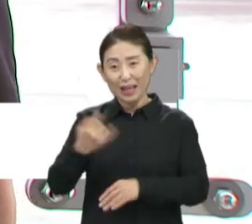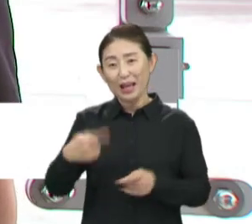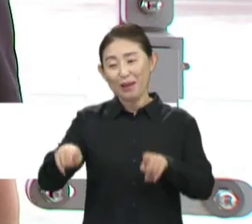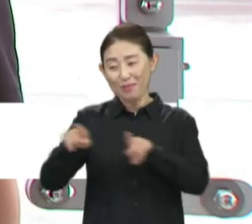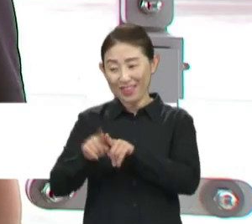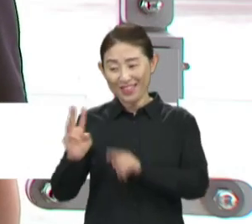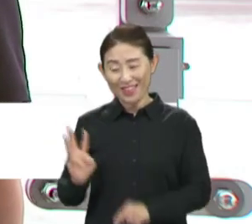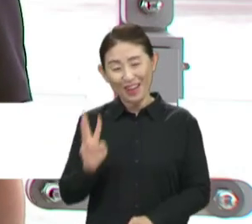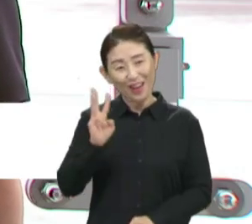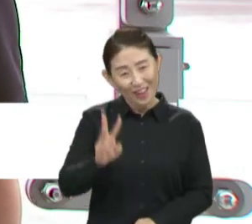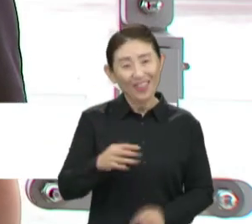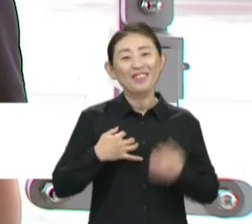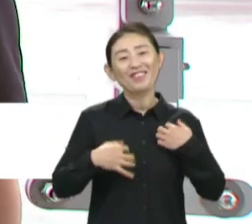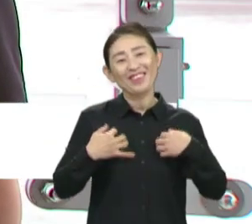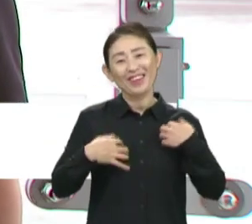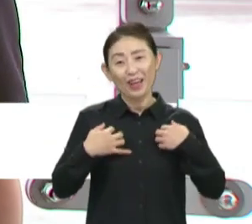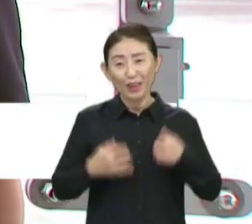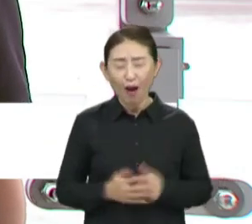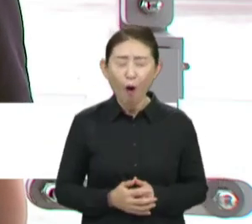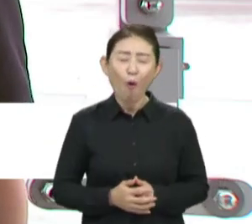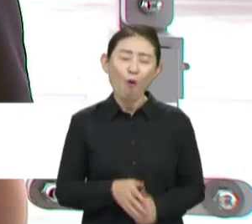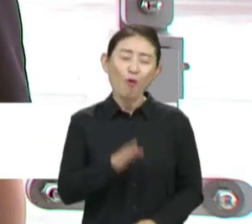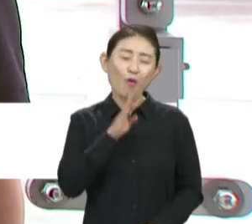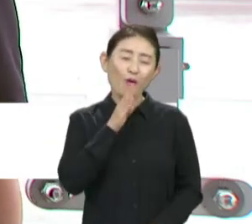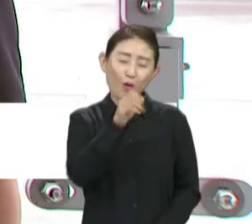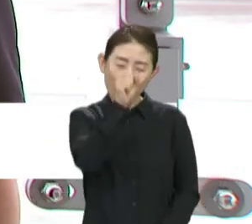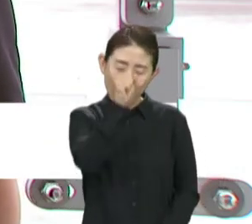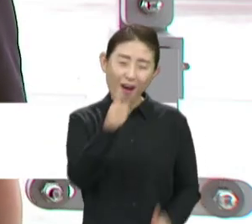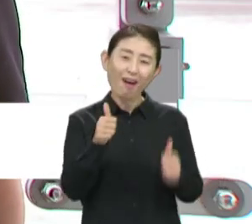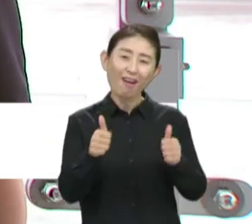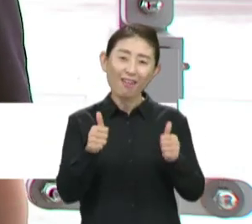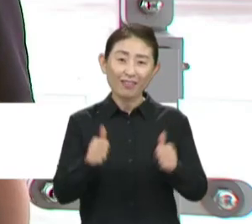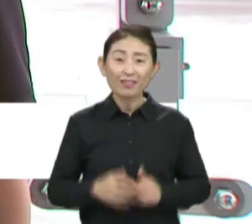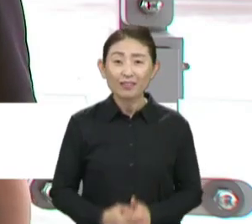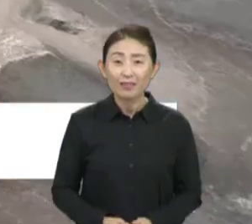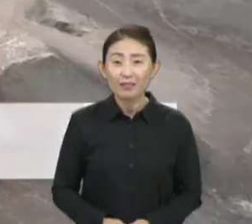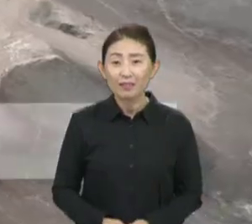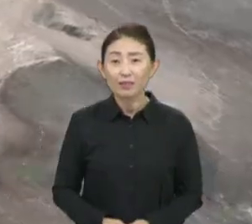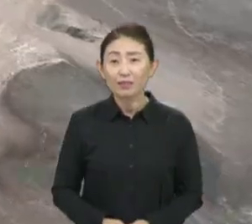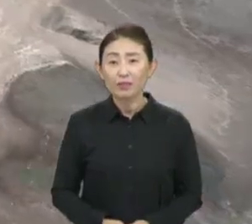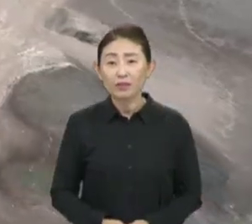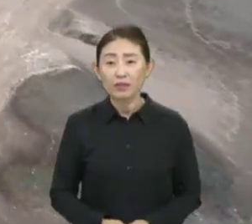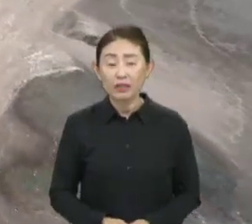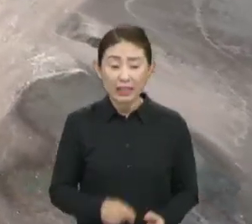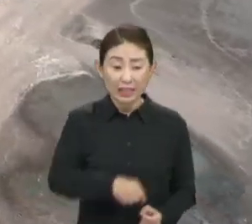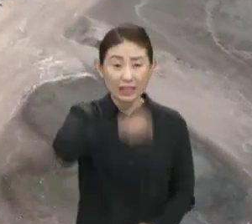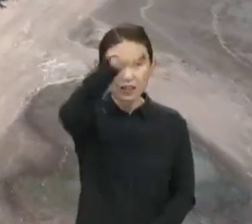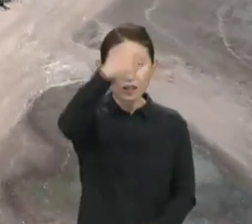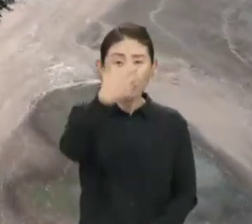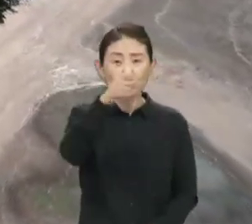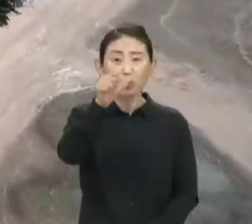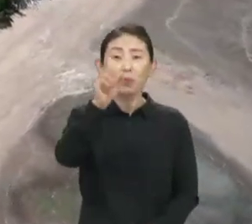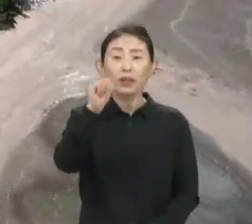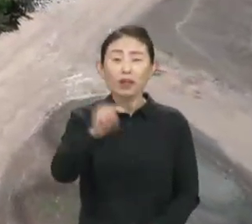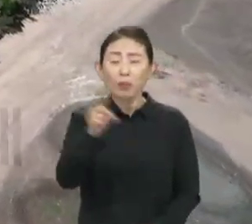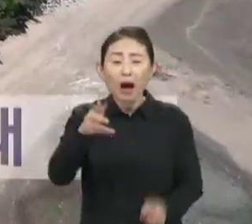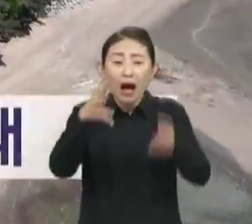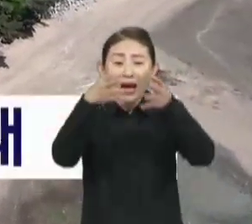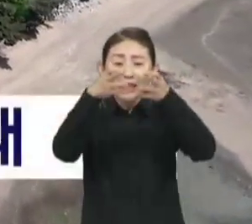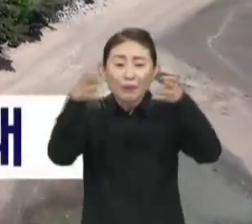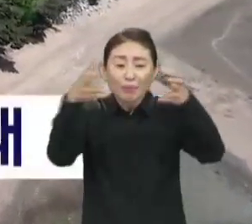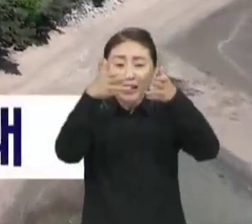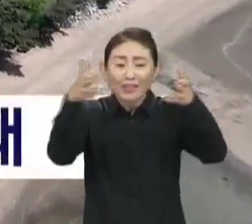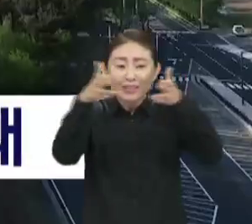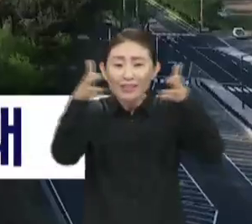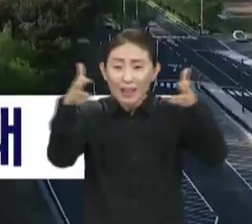더 좋고 아우 와보길 잘했다는 생각이 드네요. 65m 아파트 18층 높이